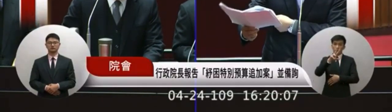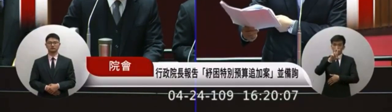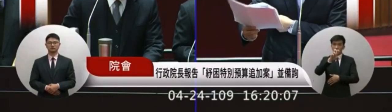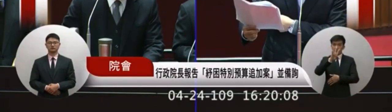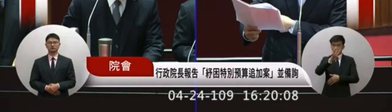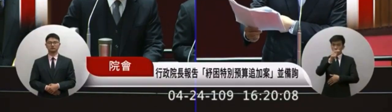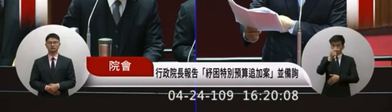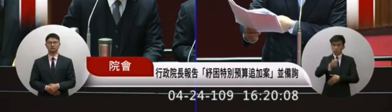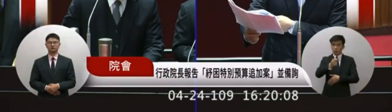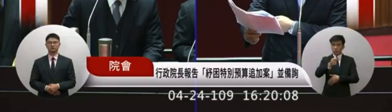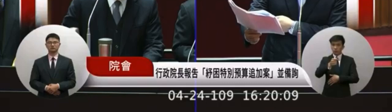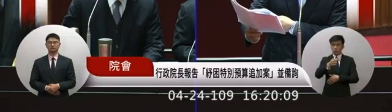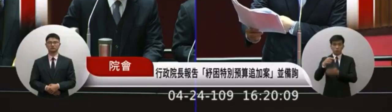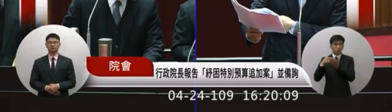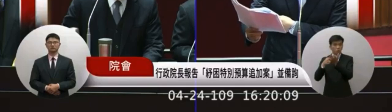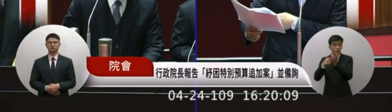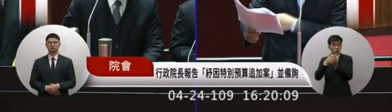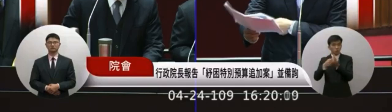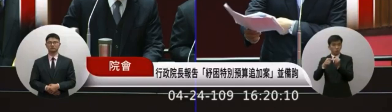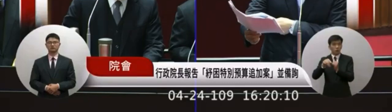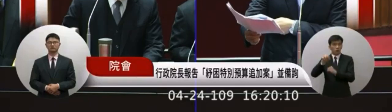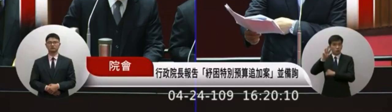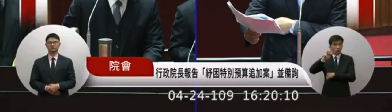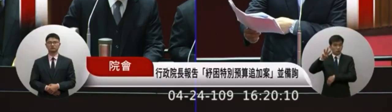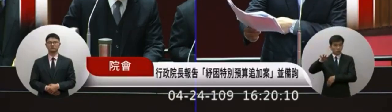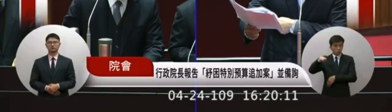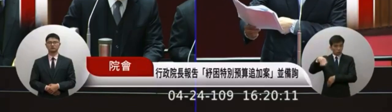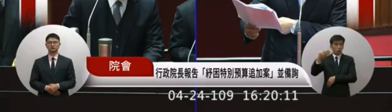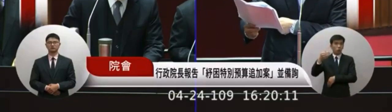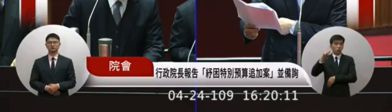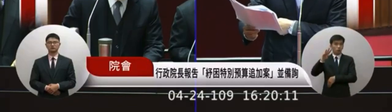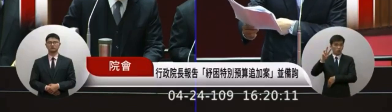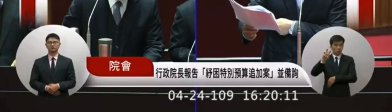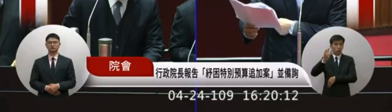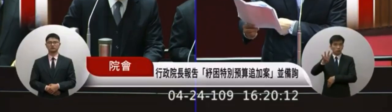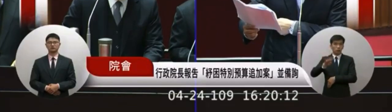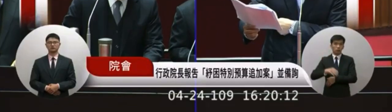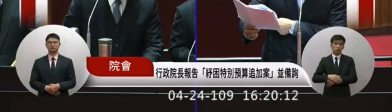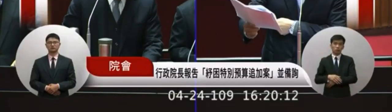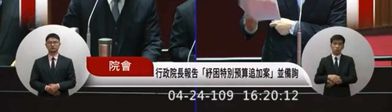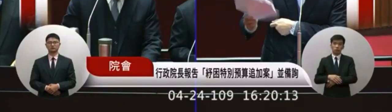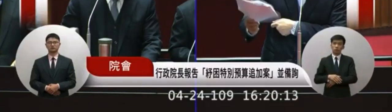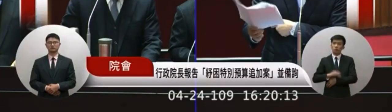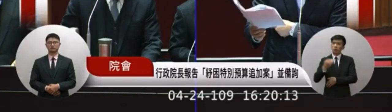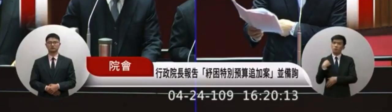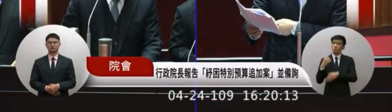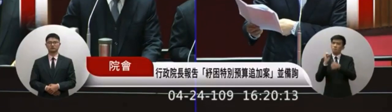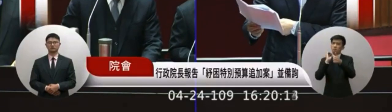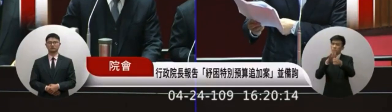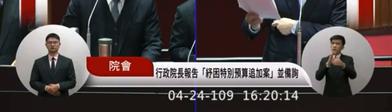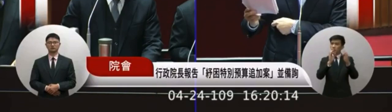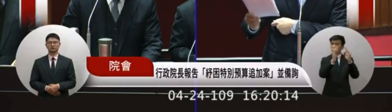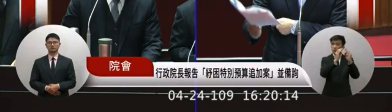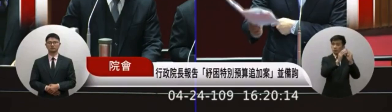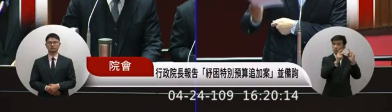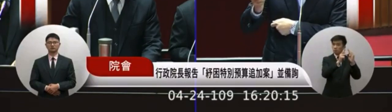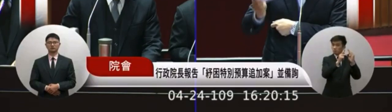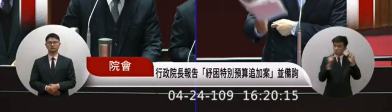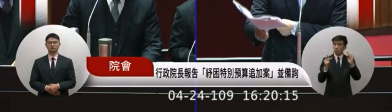474亿，件数是3934件，但是我要跟你说明，银行的总贷款多少？